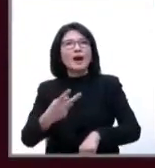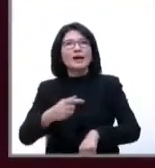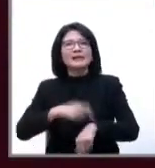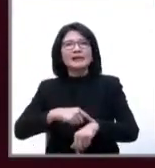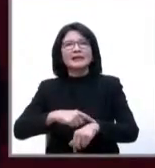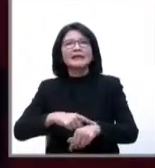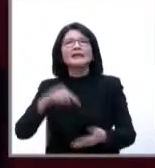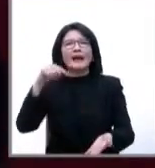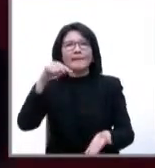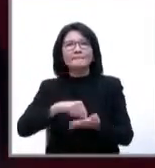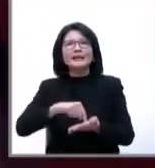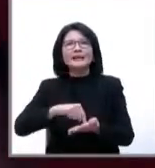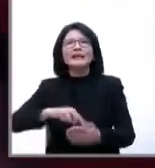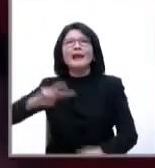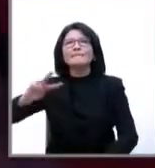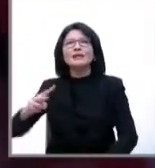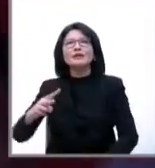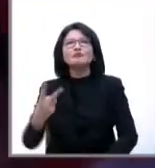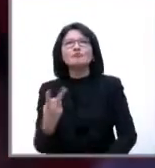pilih